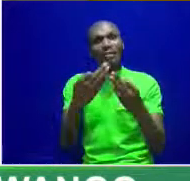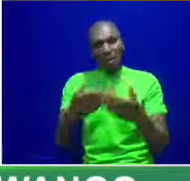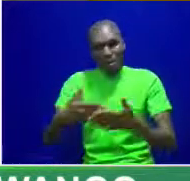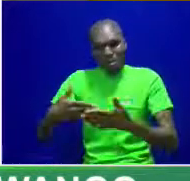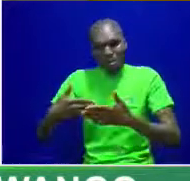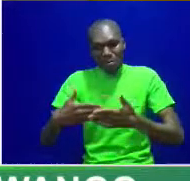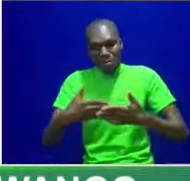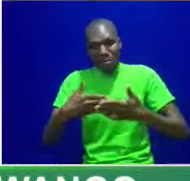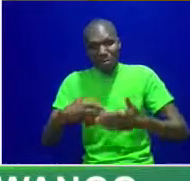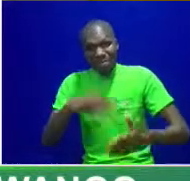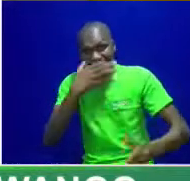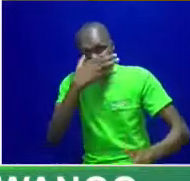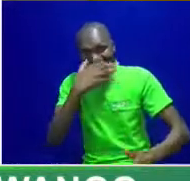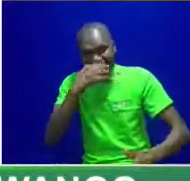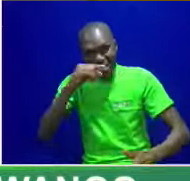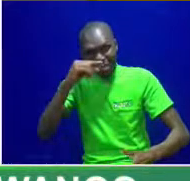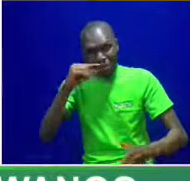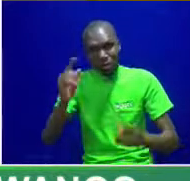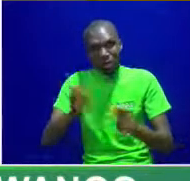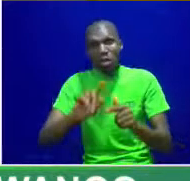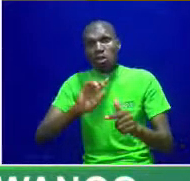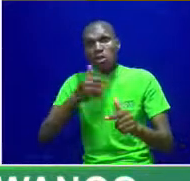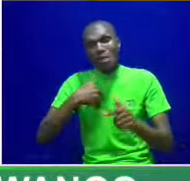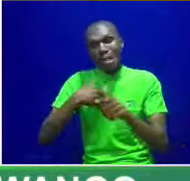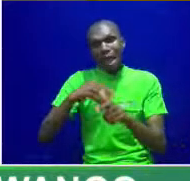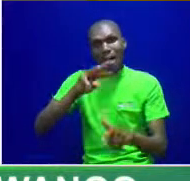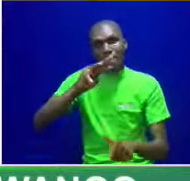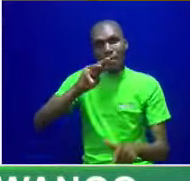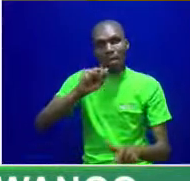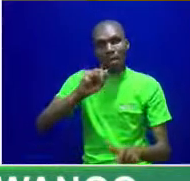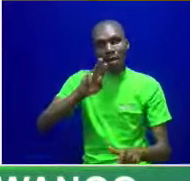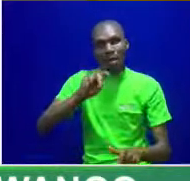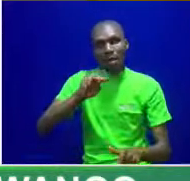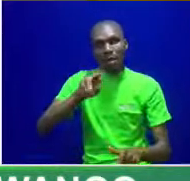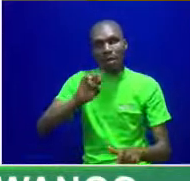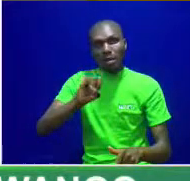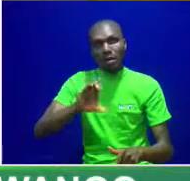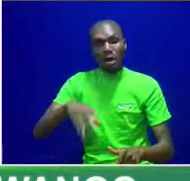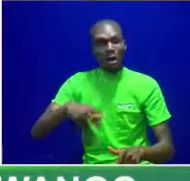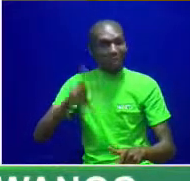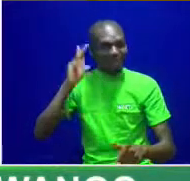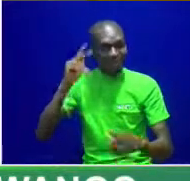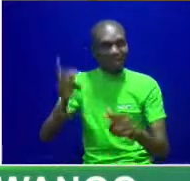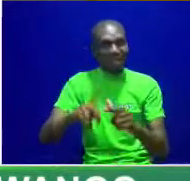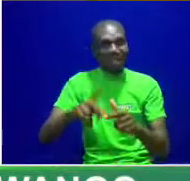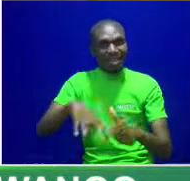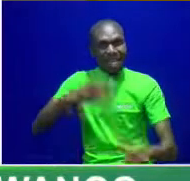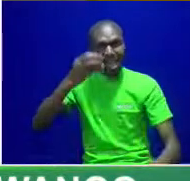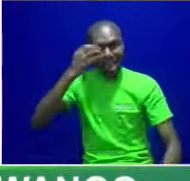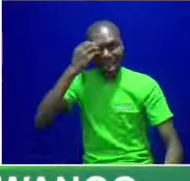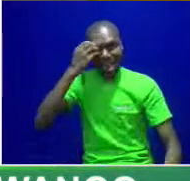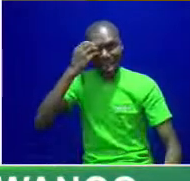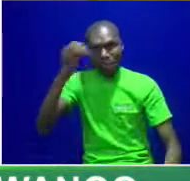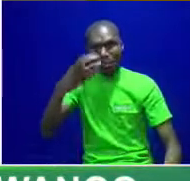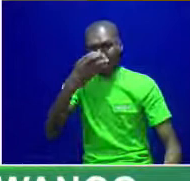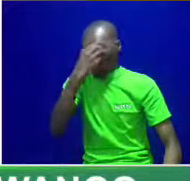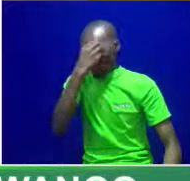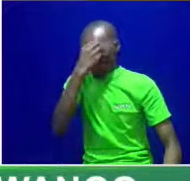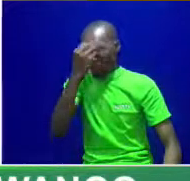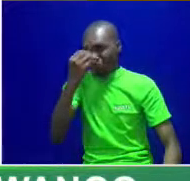keme kekigima. Oyu otoge tense mo ya marani aso mugondo ya mo ime county ya Kisii. Karu siri ya maiso ni